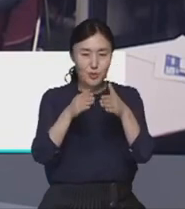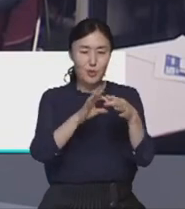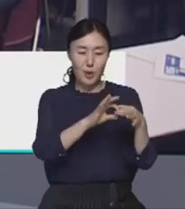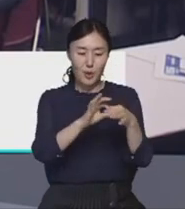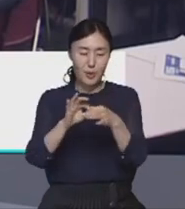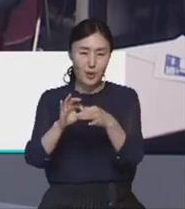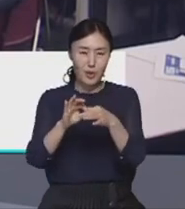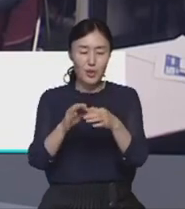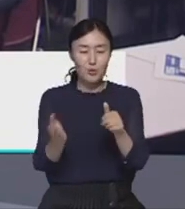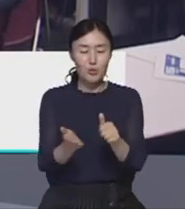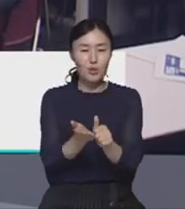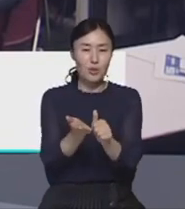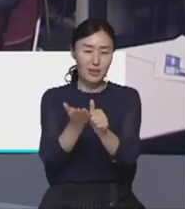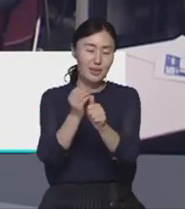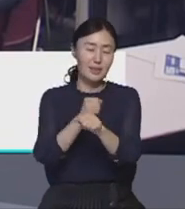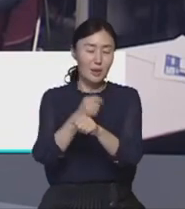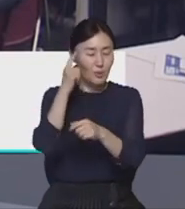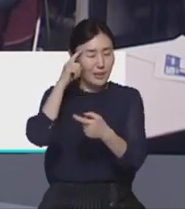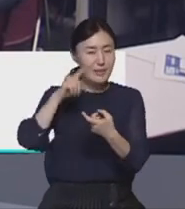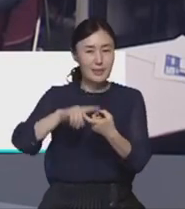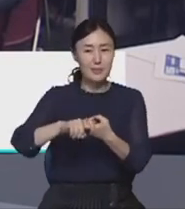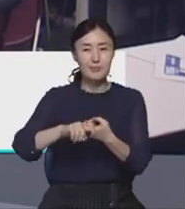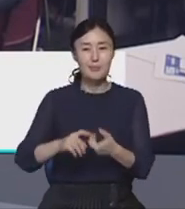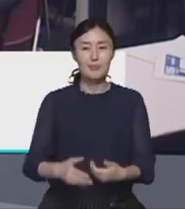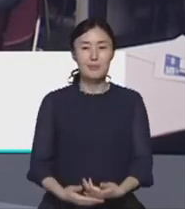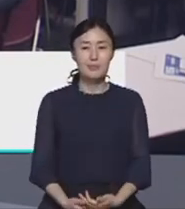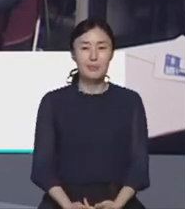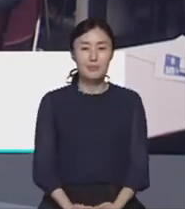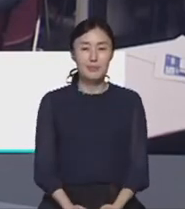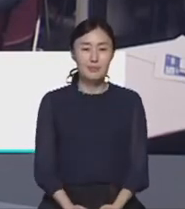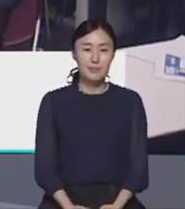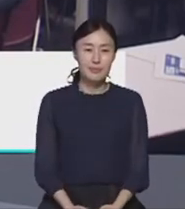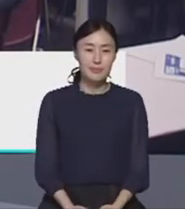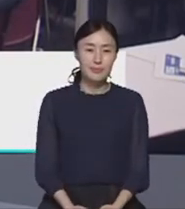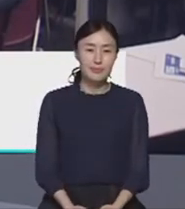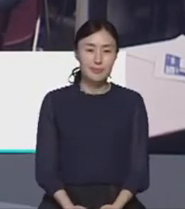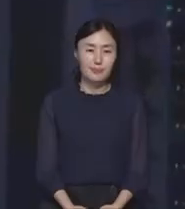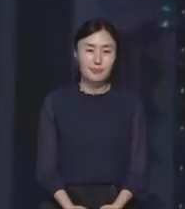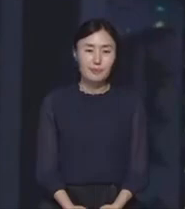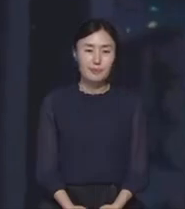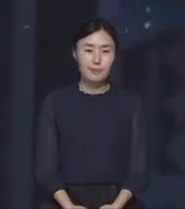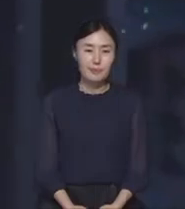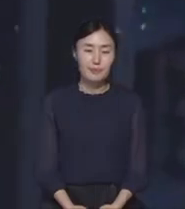주장이 제기돼 관심을 모으고 있습니다. 이계혁 기자가 보도합니다.